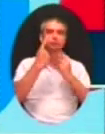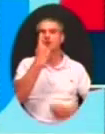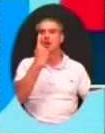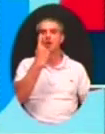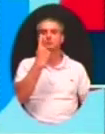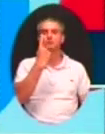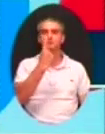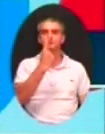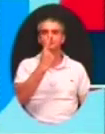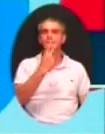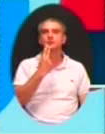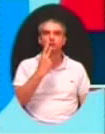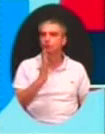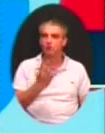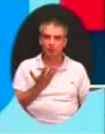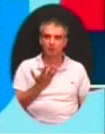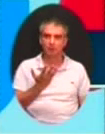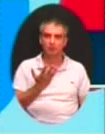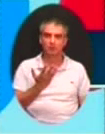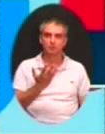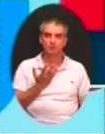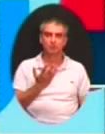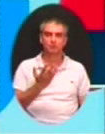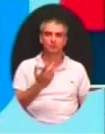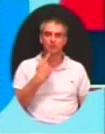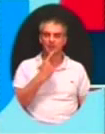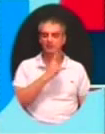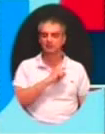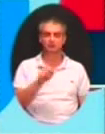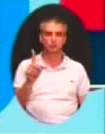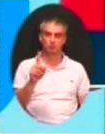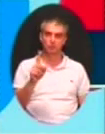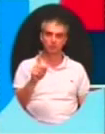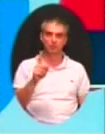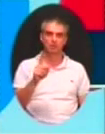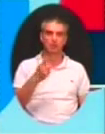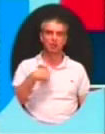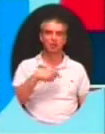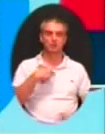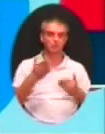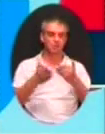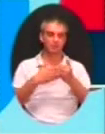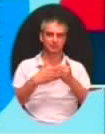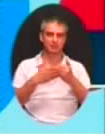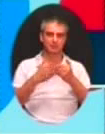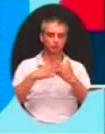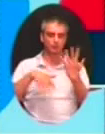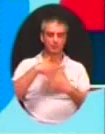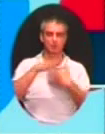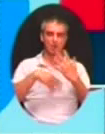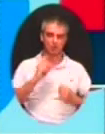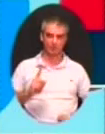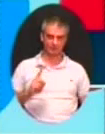אחת. התשובה היא האיסור שנאסר עלינו להינשא בנישואי